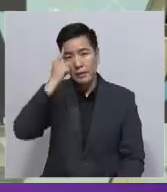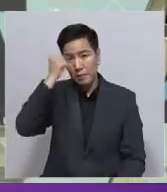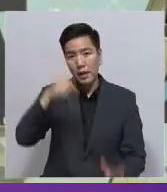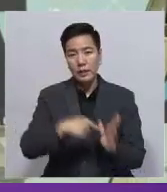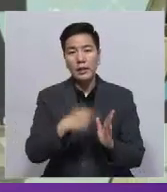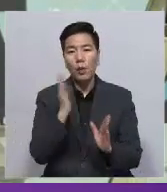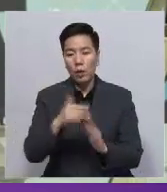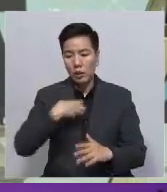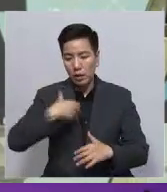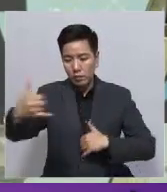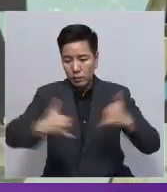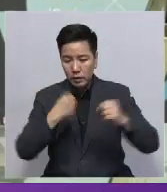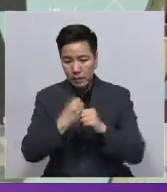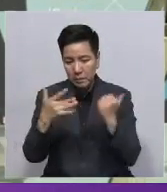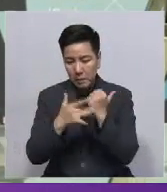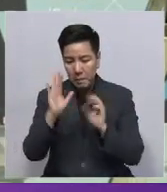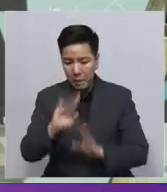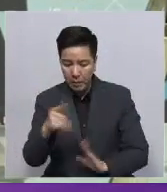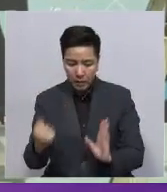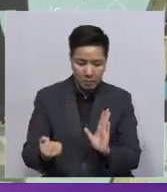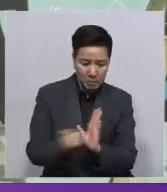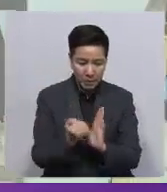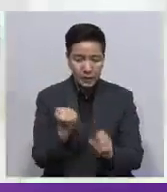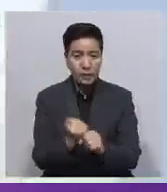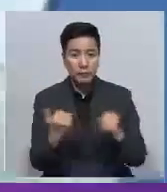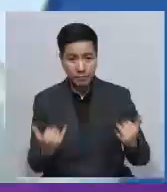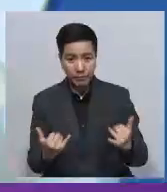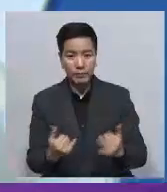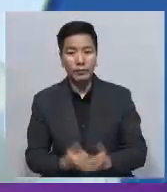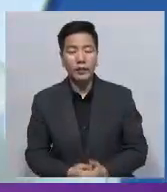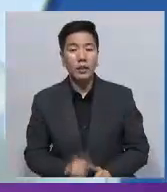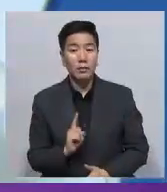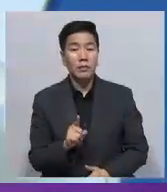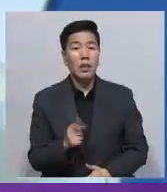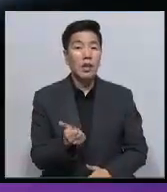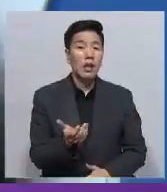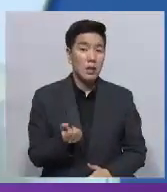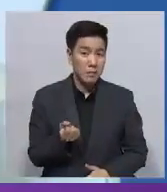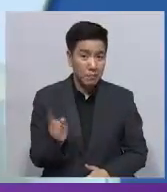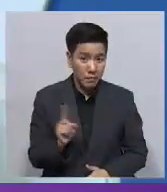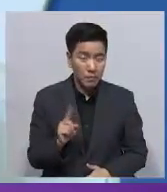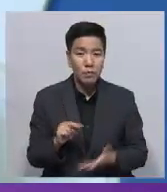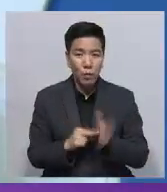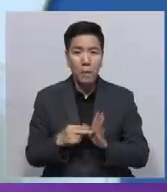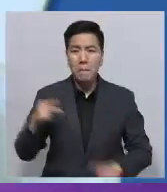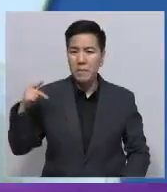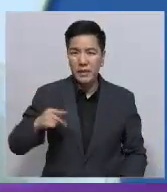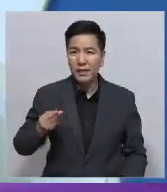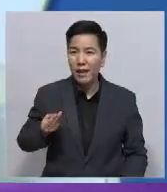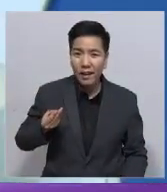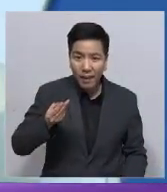การทำงานในอุตสาหกรรมที่ใช้เทคโนโลยีสมัยใหม่หรือ S-curve สิ่งที่ท่านจะได้อันนี้เรียกว่าให้พิเศษเลยนะ